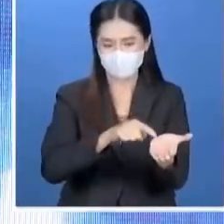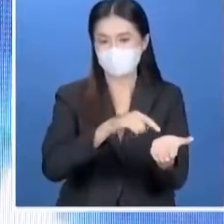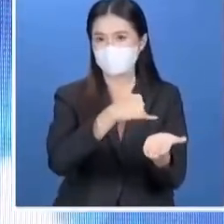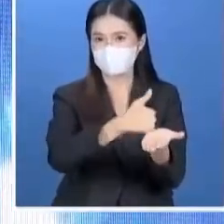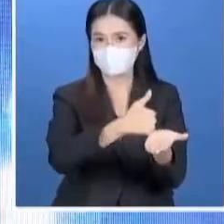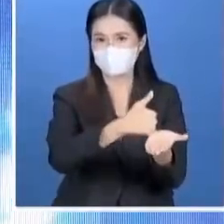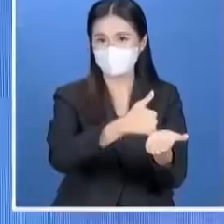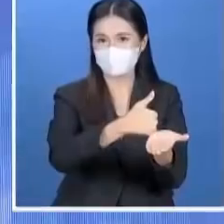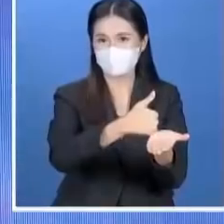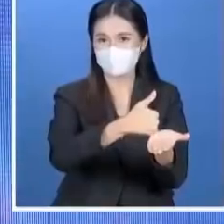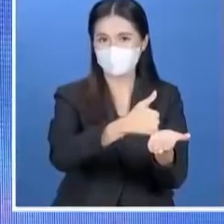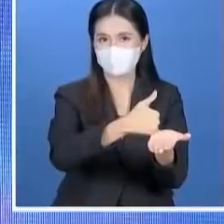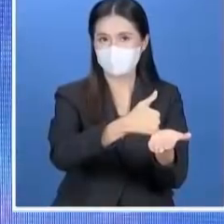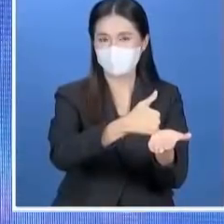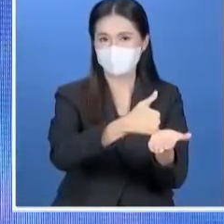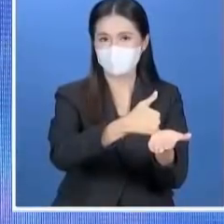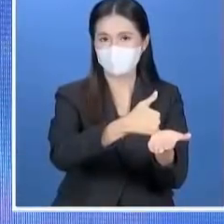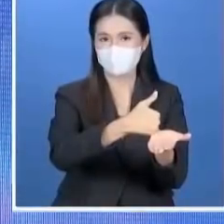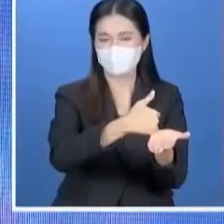รือ